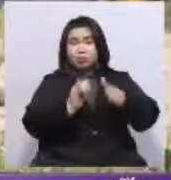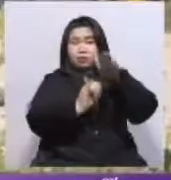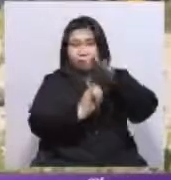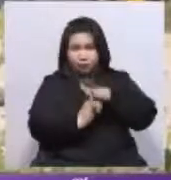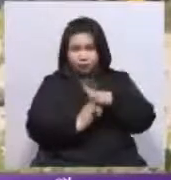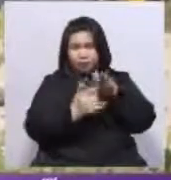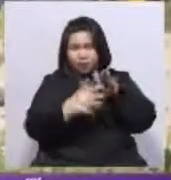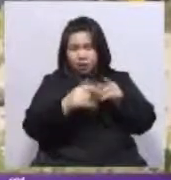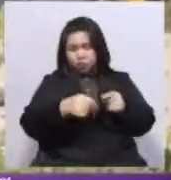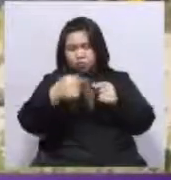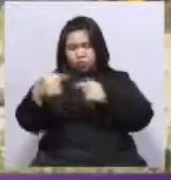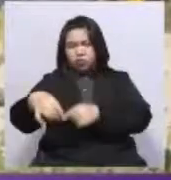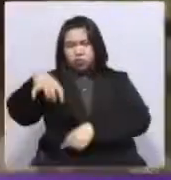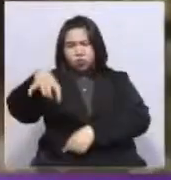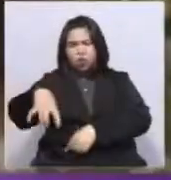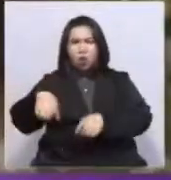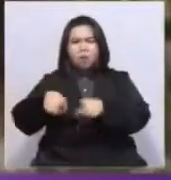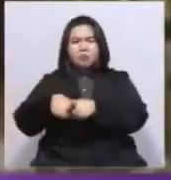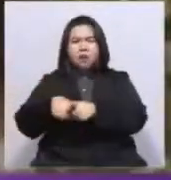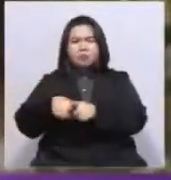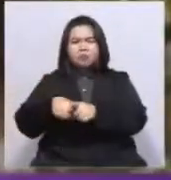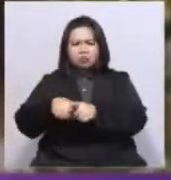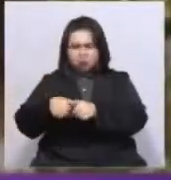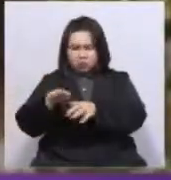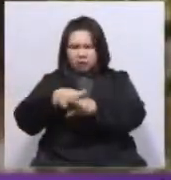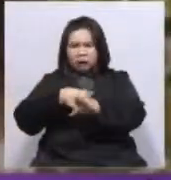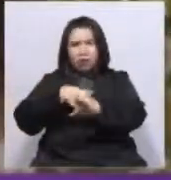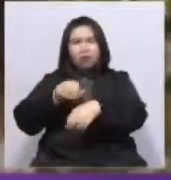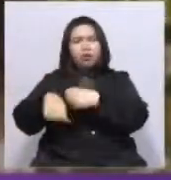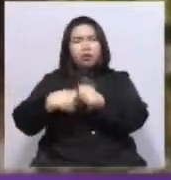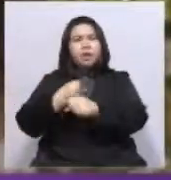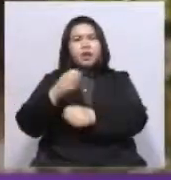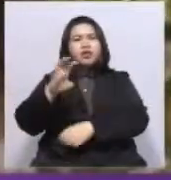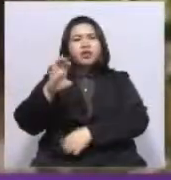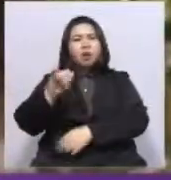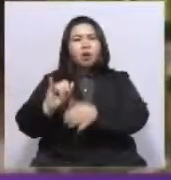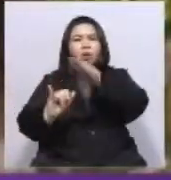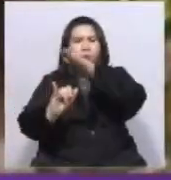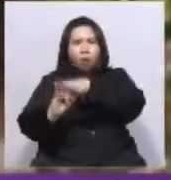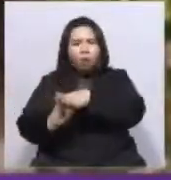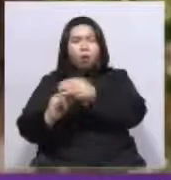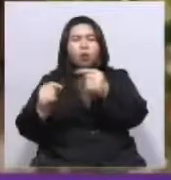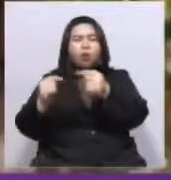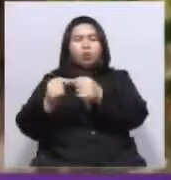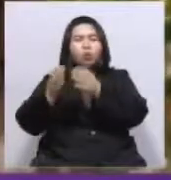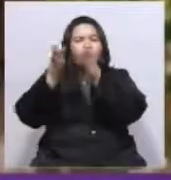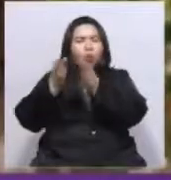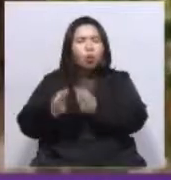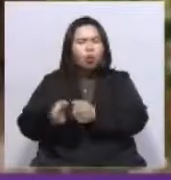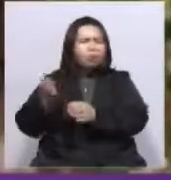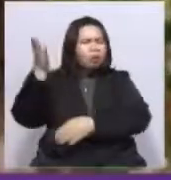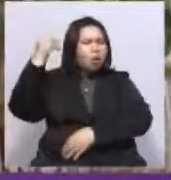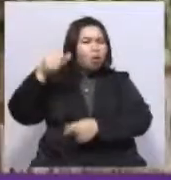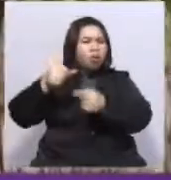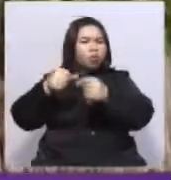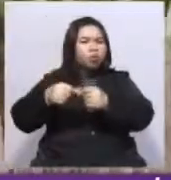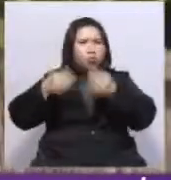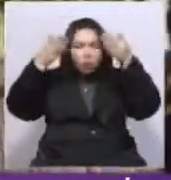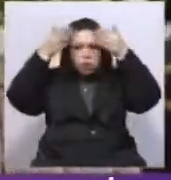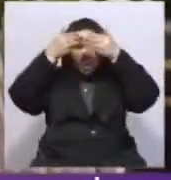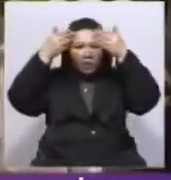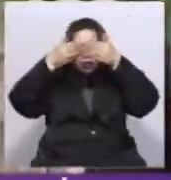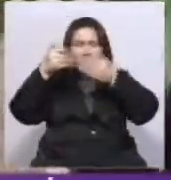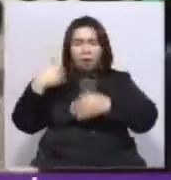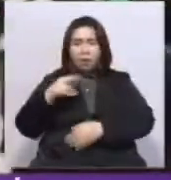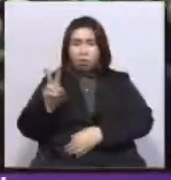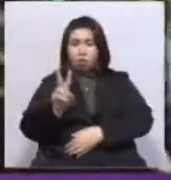านโต๊ะบรรยางสุสานเก่าแก่กว่า400ปีที่ฝังศพของพ่อค้าชาวมานังกาเบาเกาะสุมาตราซึ่งพ่อค้า